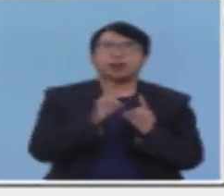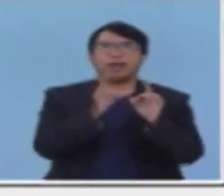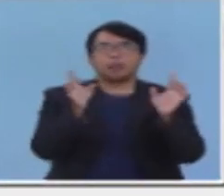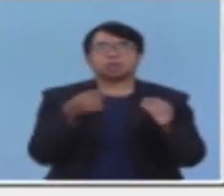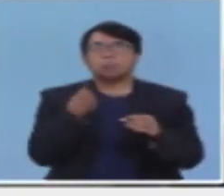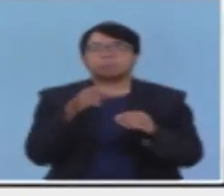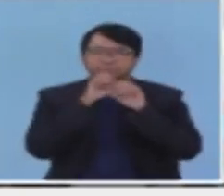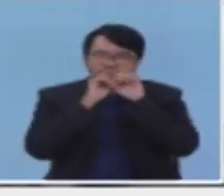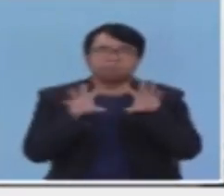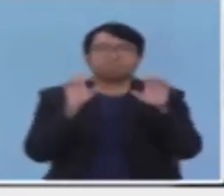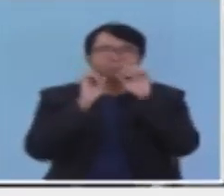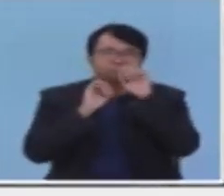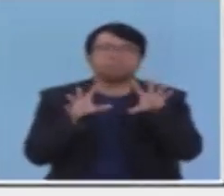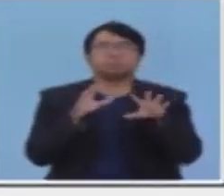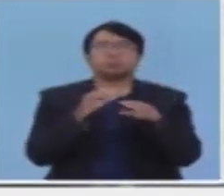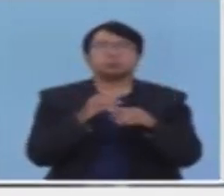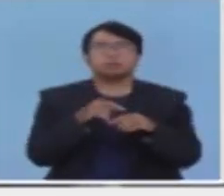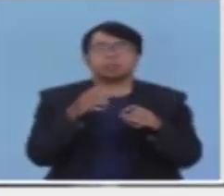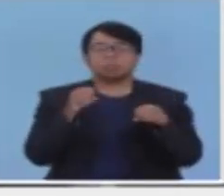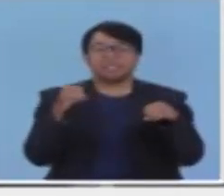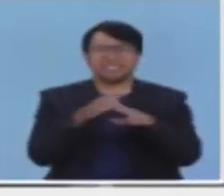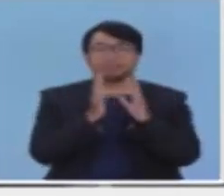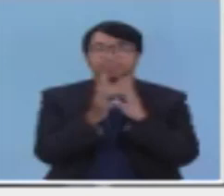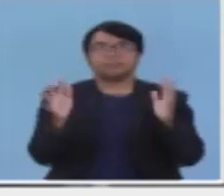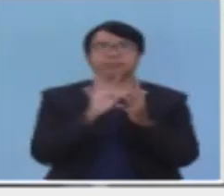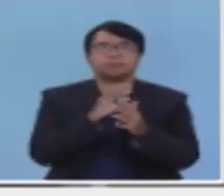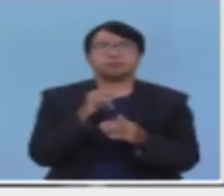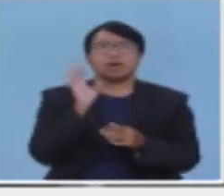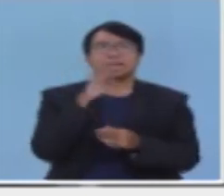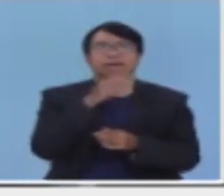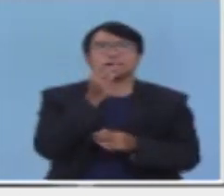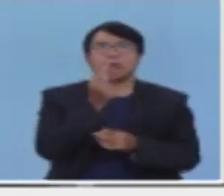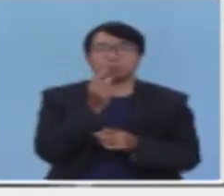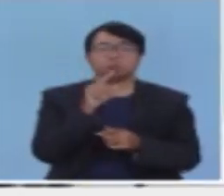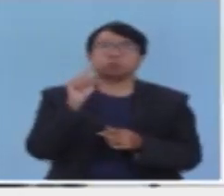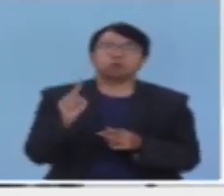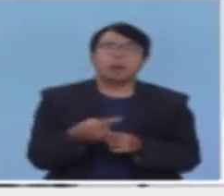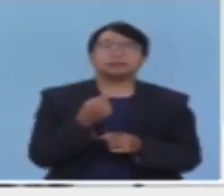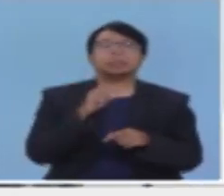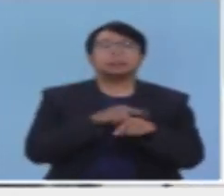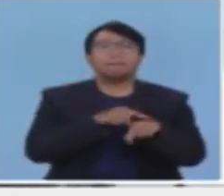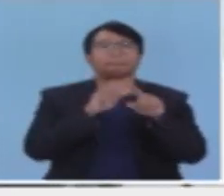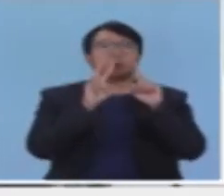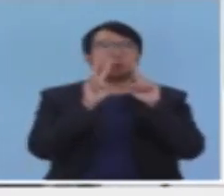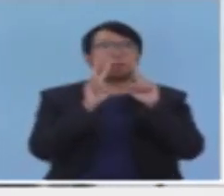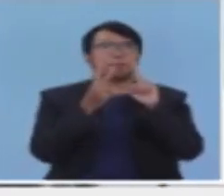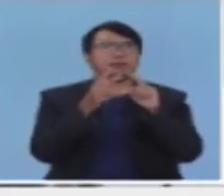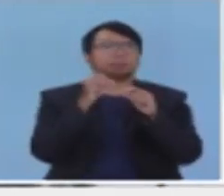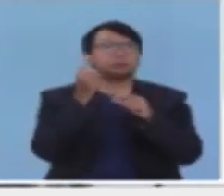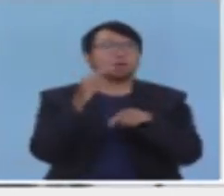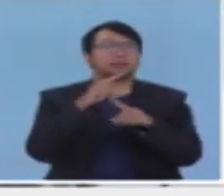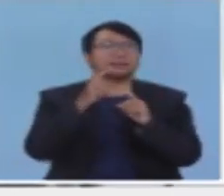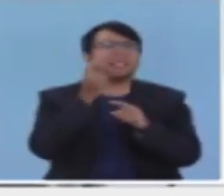kepada masyarakat bahwa pelaksanaan akan dimulai pada hari Rabu atau Rabu dini hari ya. Jadi Selasa malam besok